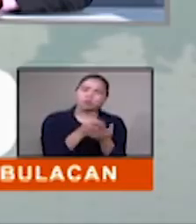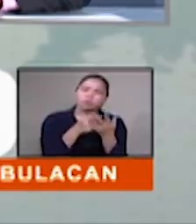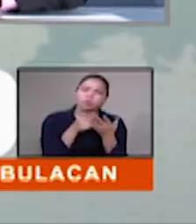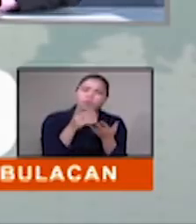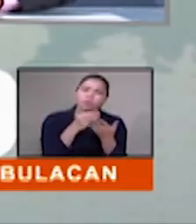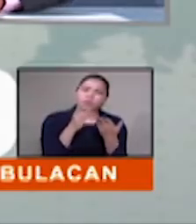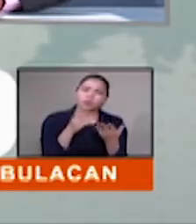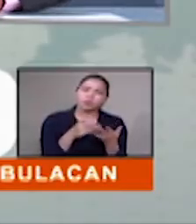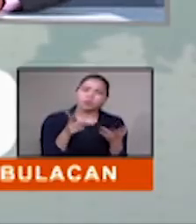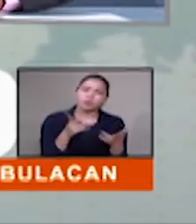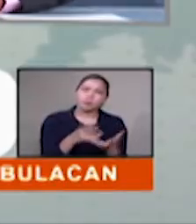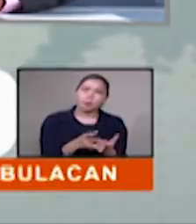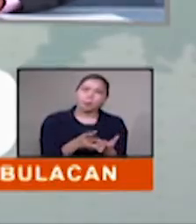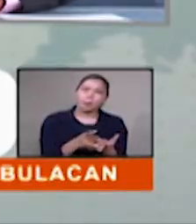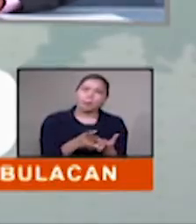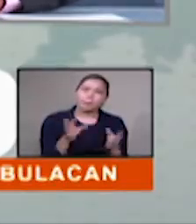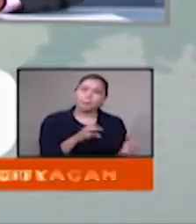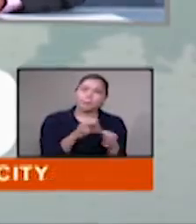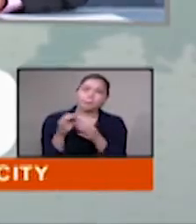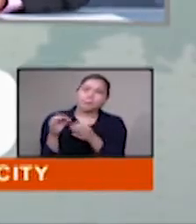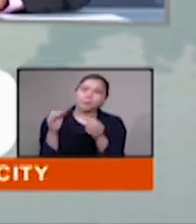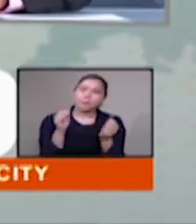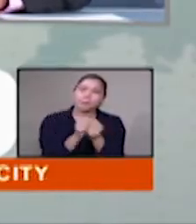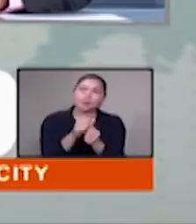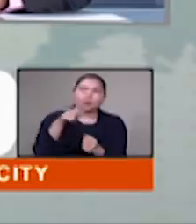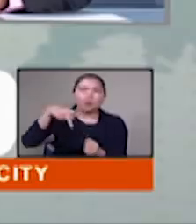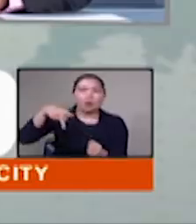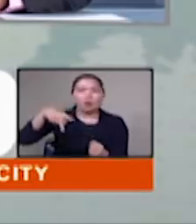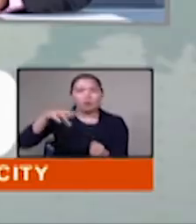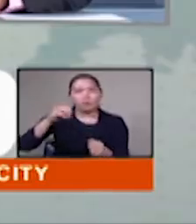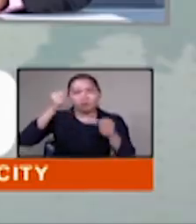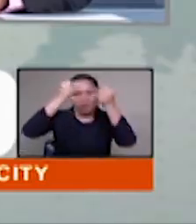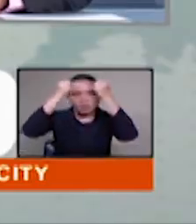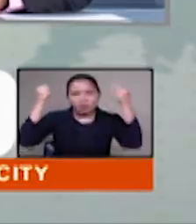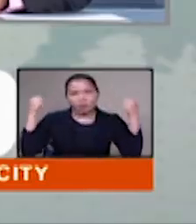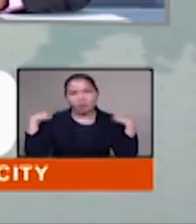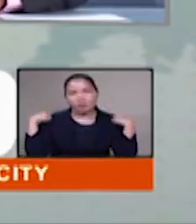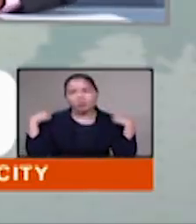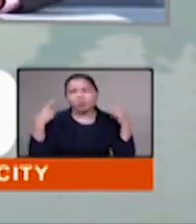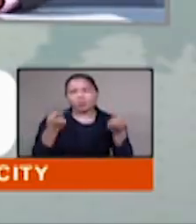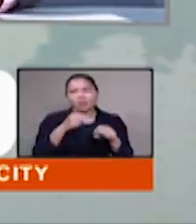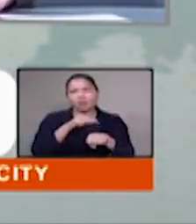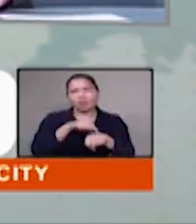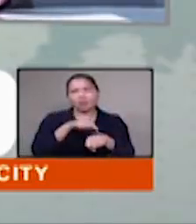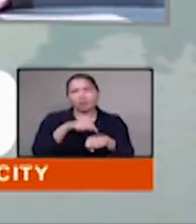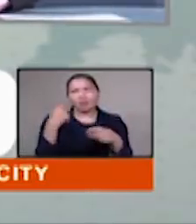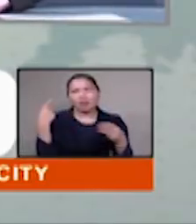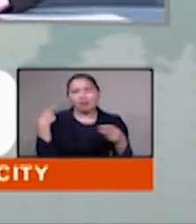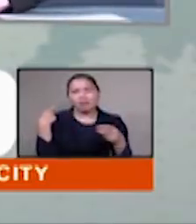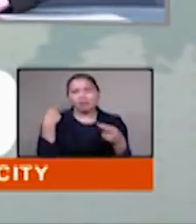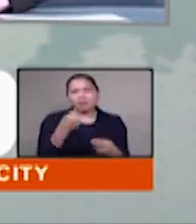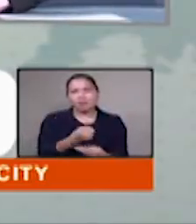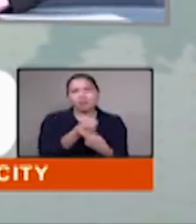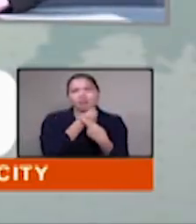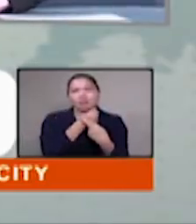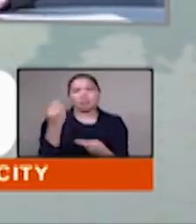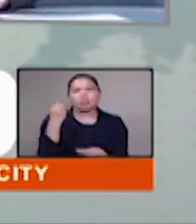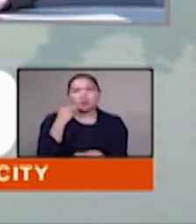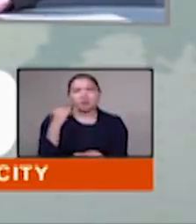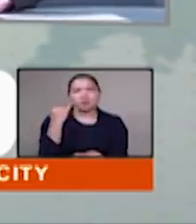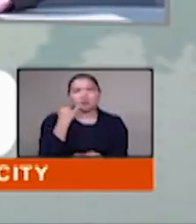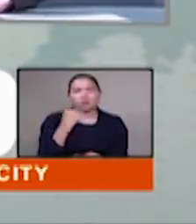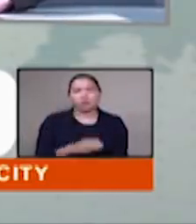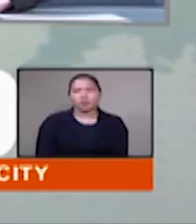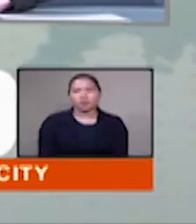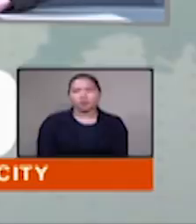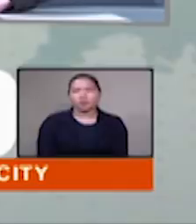Gumabay, nakipag-ugnayan na raw po sila sa Polo, Saudi. At anumang oras ngayon ay nakatakda ng ma-rescue si Miss Mary Joy.